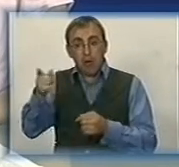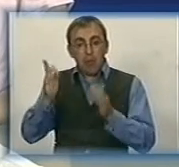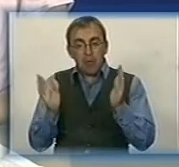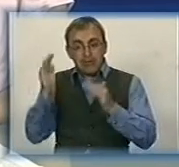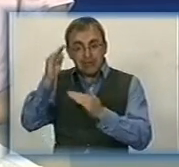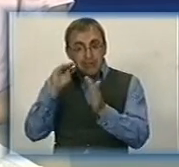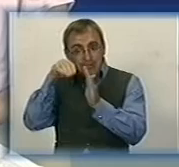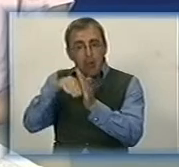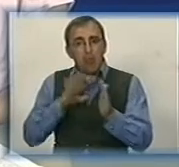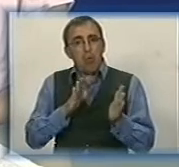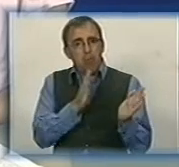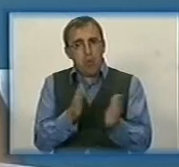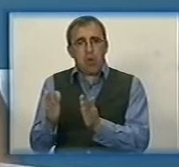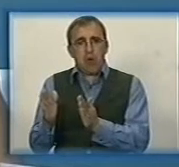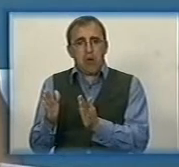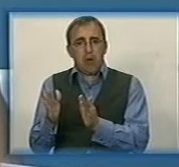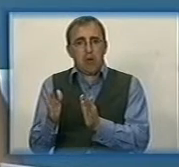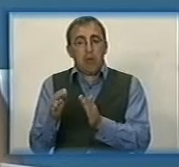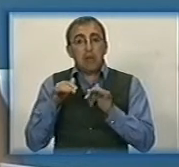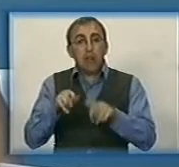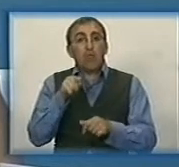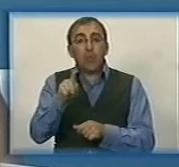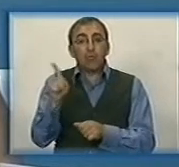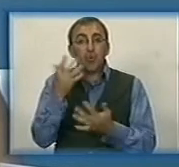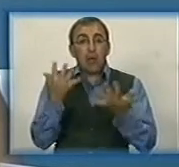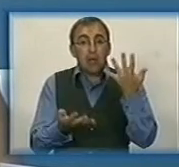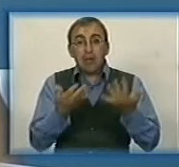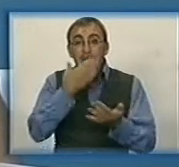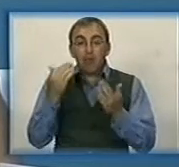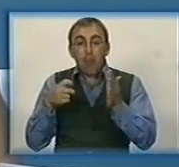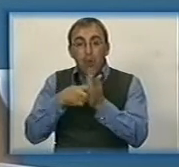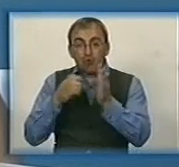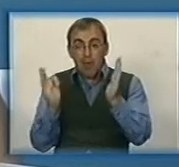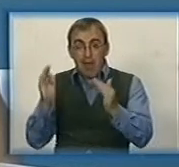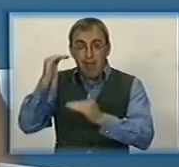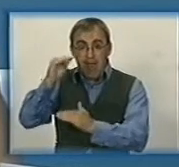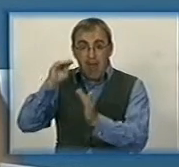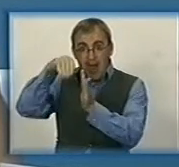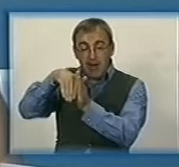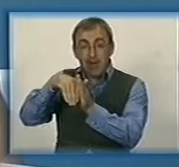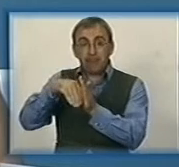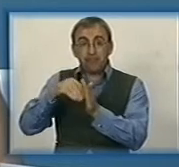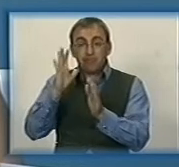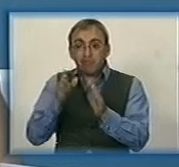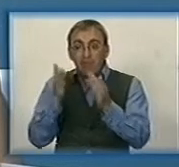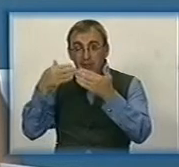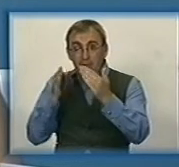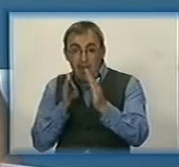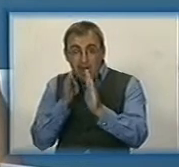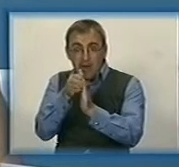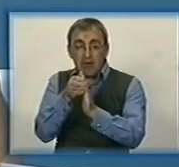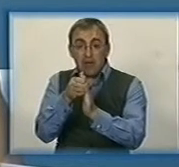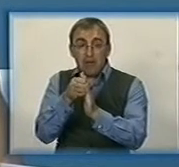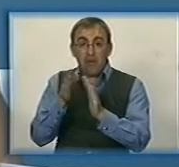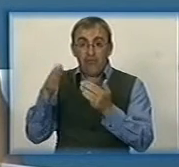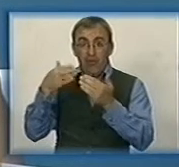порядку, так? Да, конечно. Дело в том, что если нету почтового ящика и доставили в дверь, да, оно в